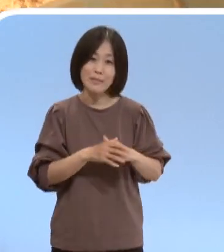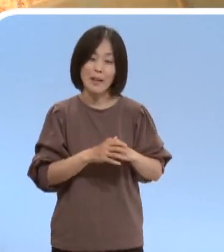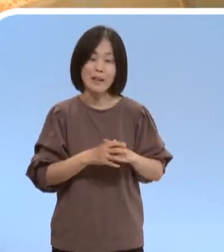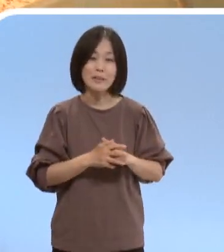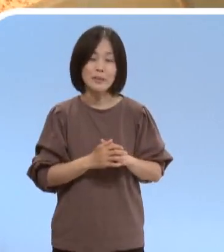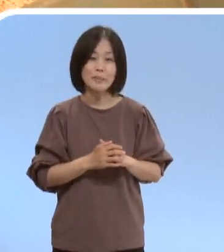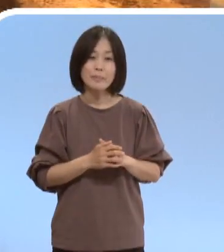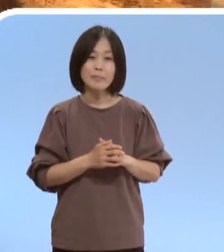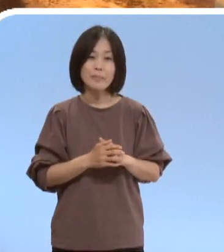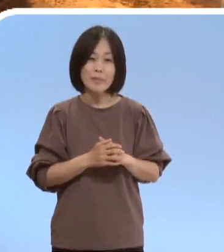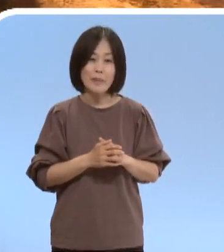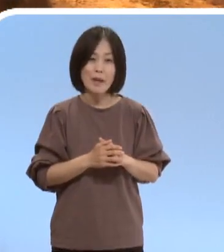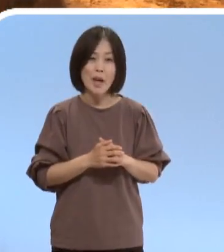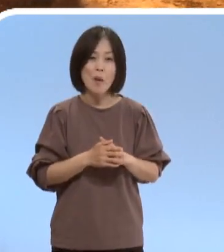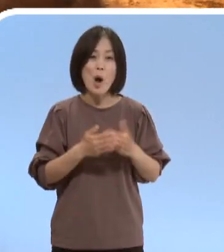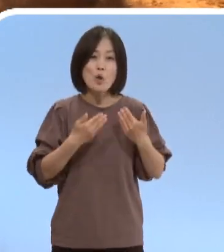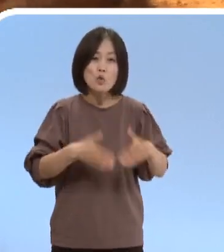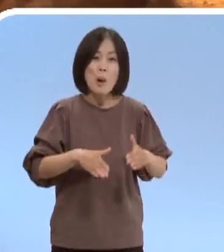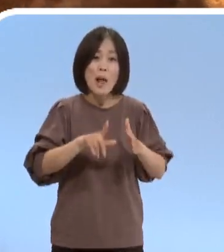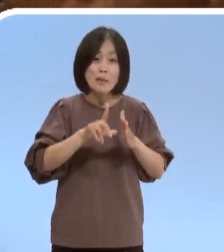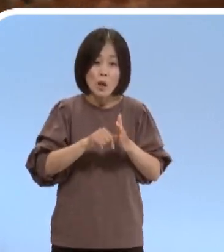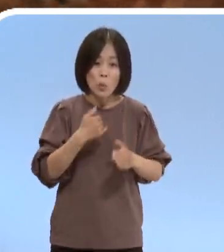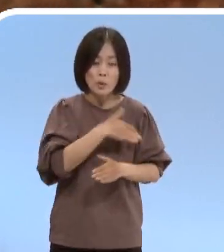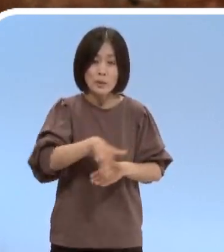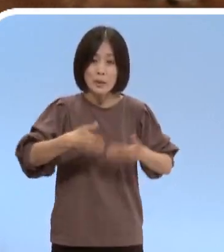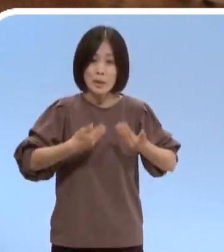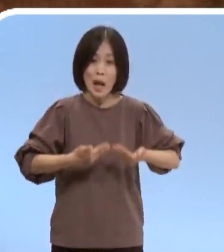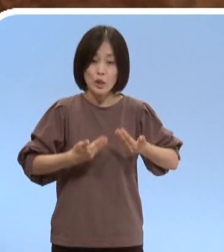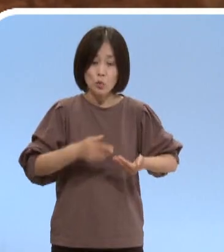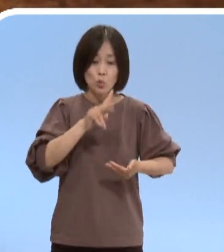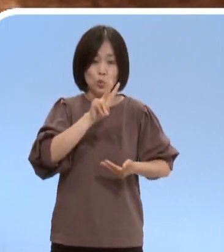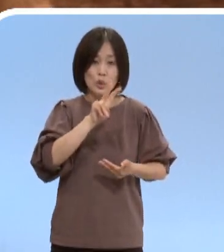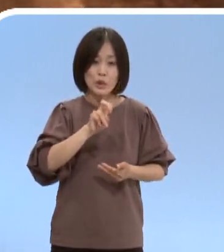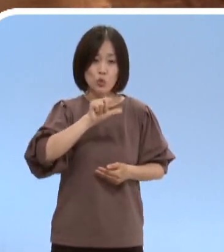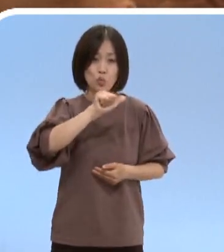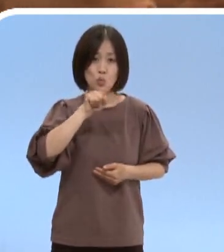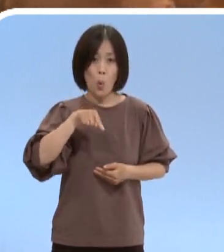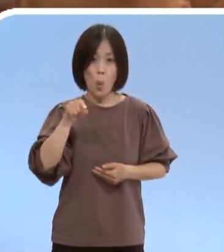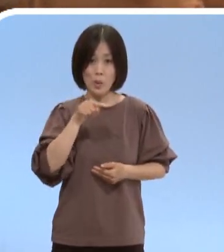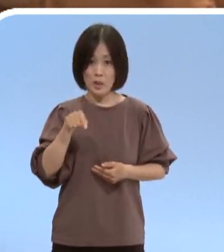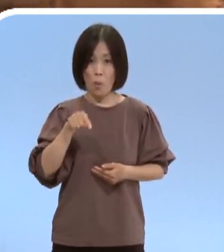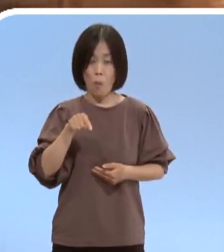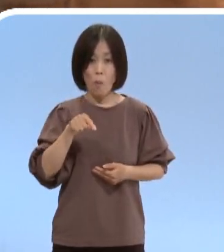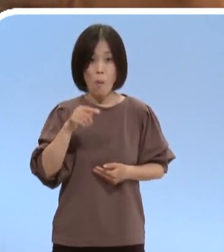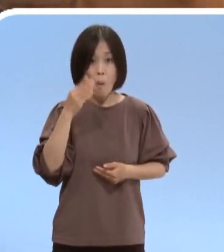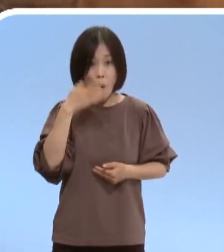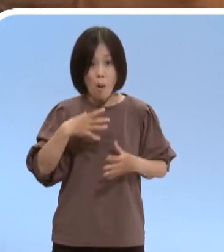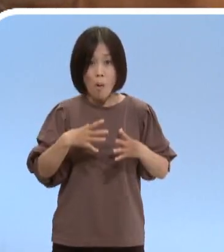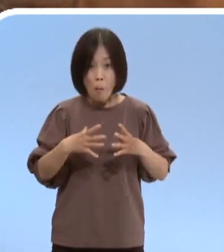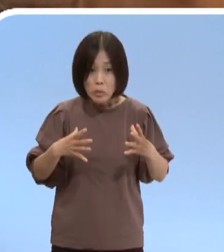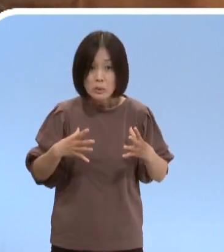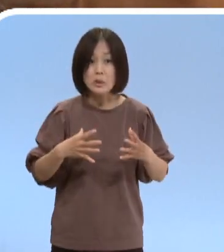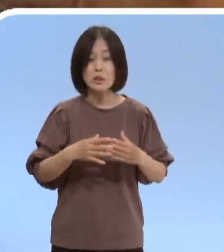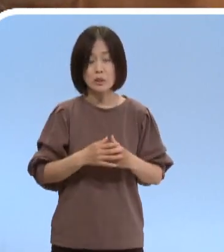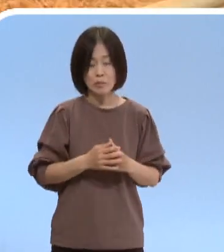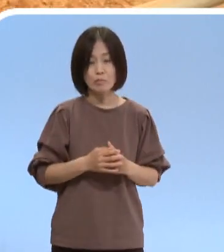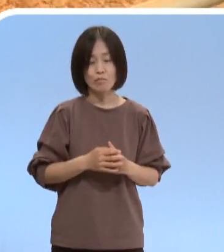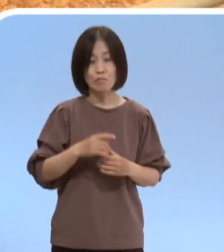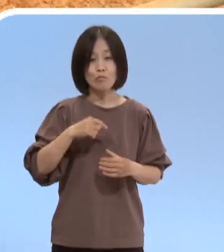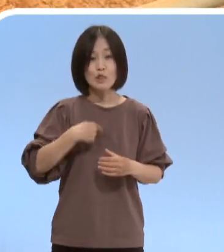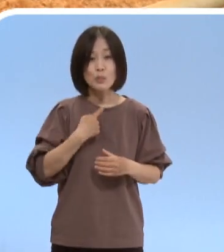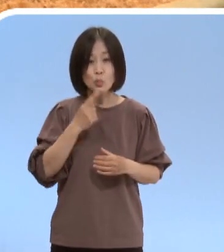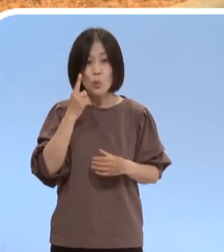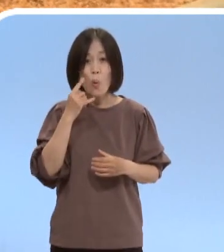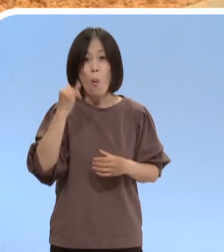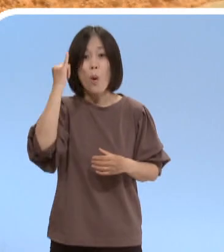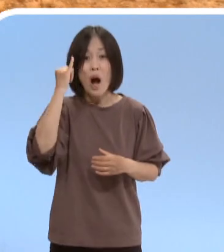ね。大体生まれる時が25キロぐらいで生まれて、 はい、あ、もう生まれた時でそんなにあるんですか。 自